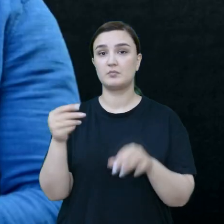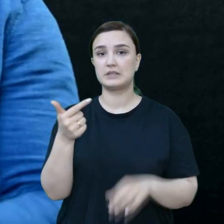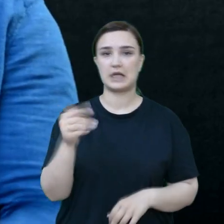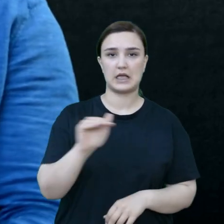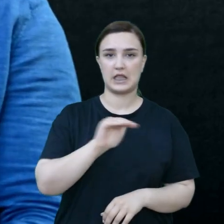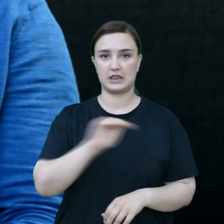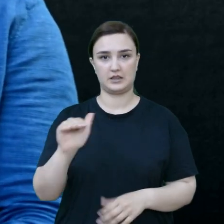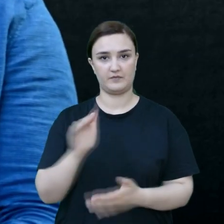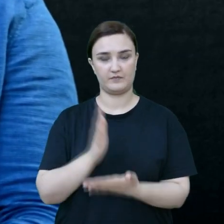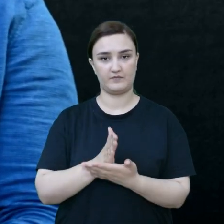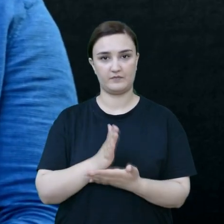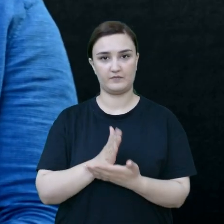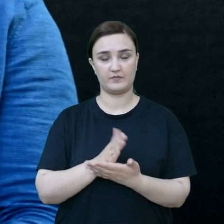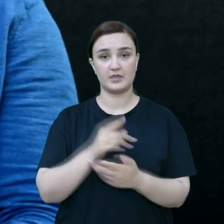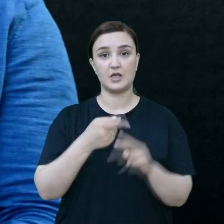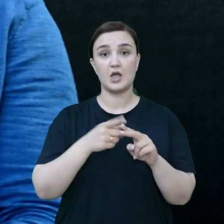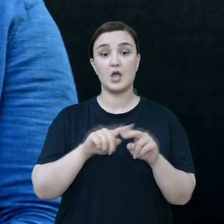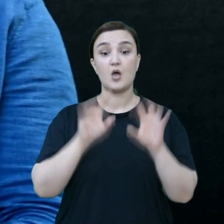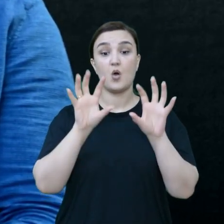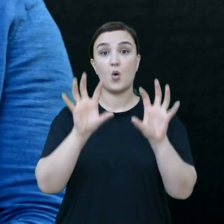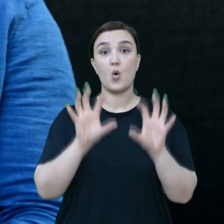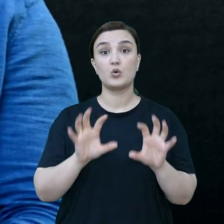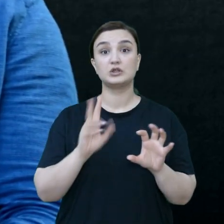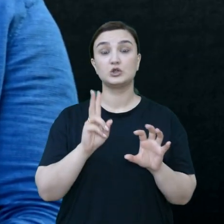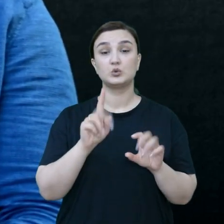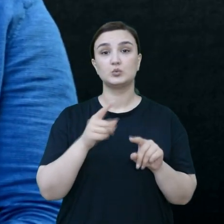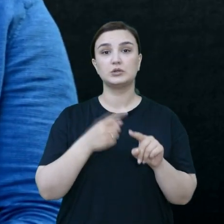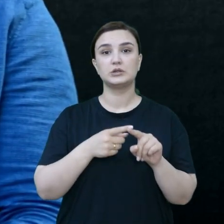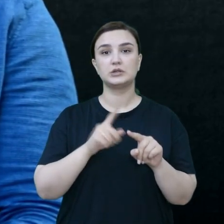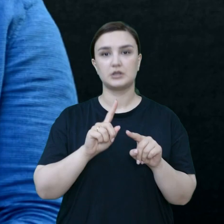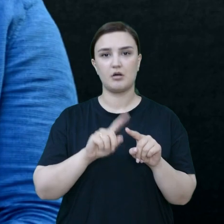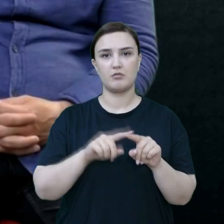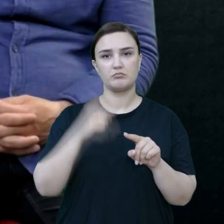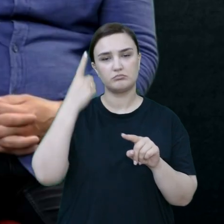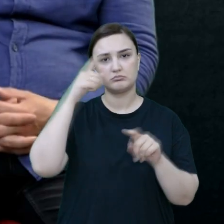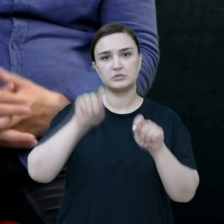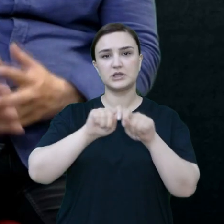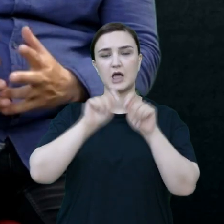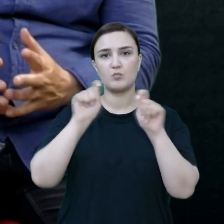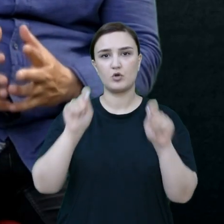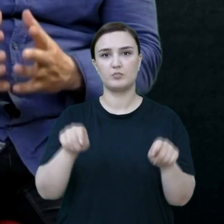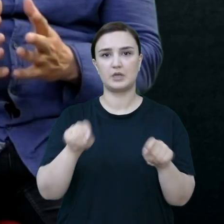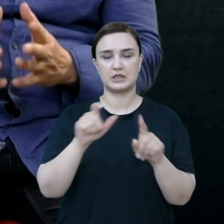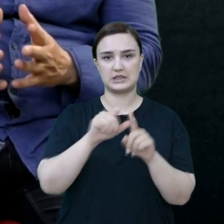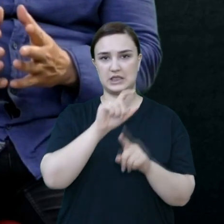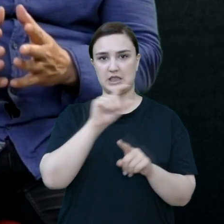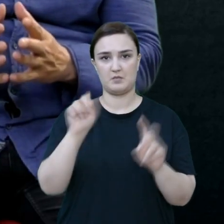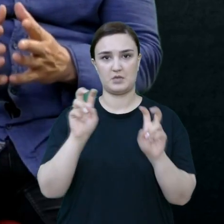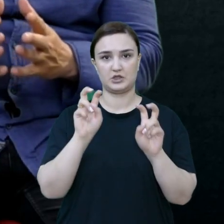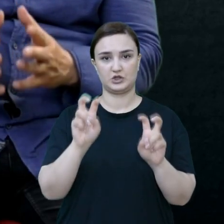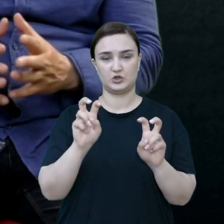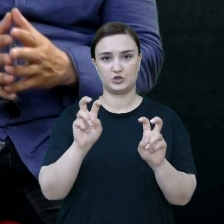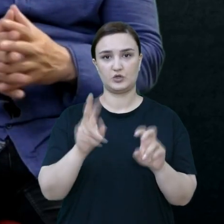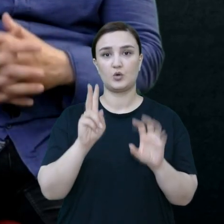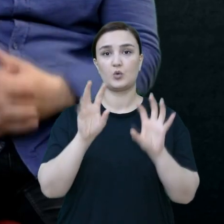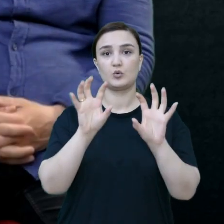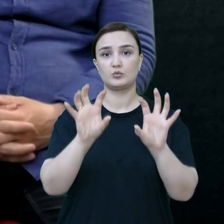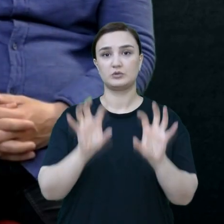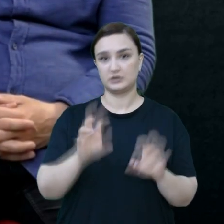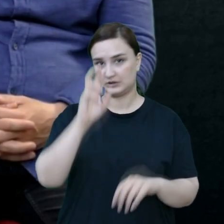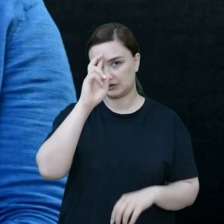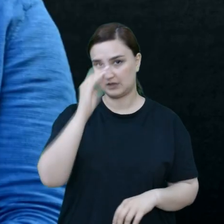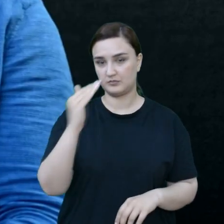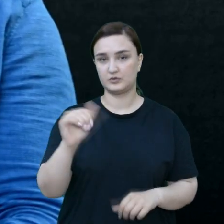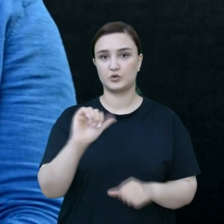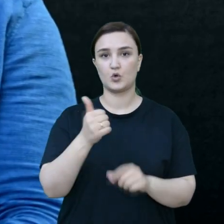ცნება კონსტიტუცია შექმნას, ორგანიზებას, წარმოქმნას, დაფუძნებას ნიშნავს. Konstitusiya dövlətin bir fenomen kimi